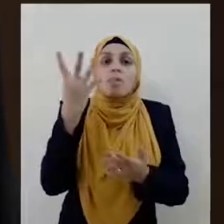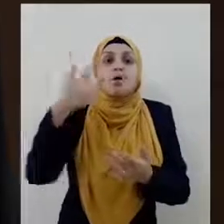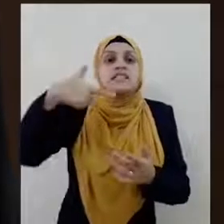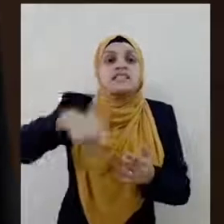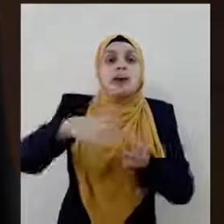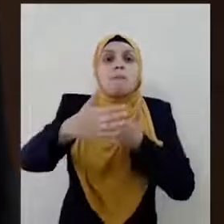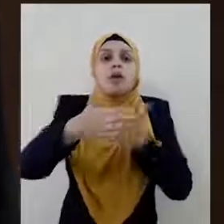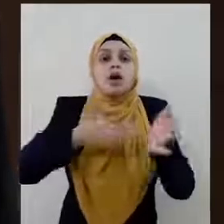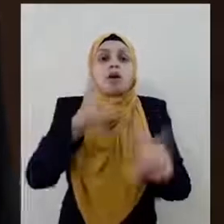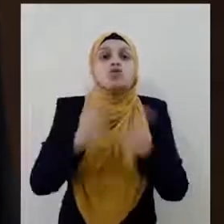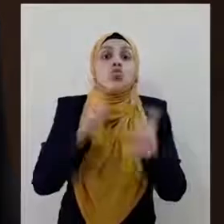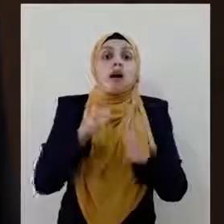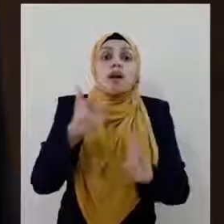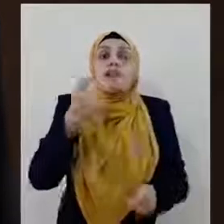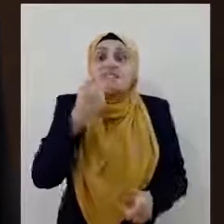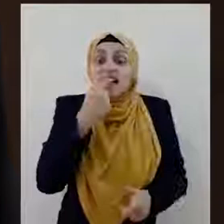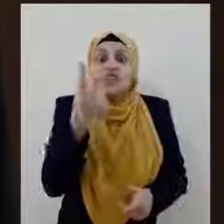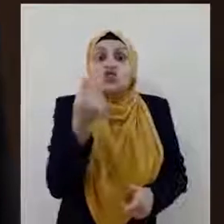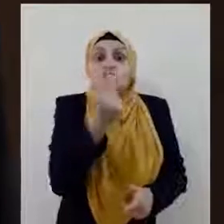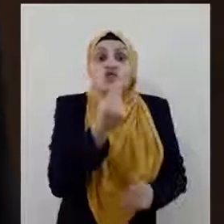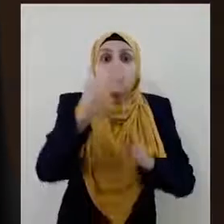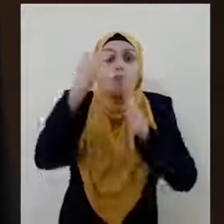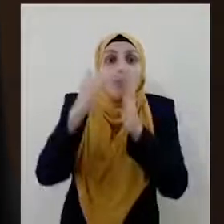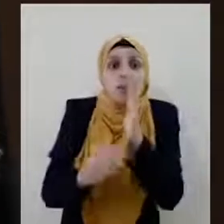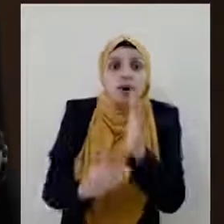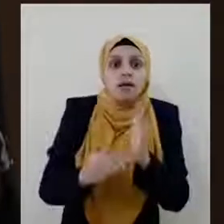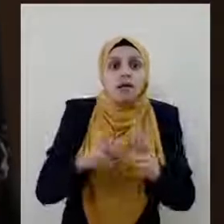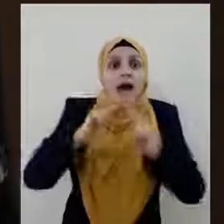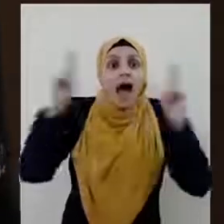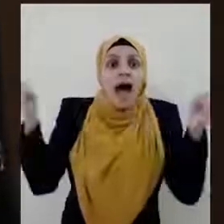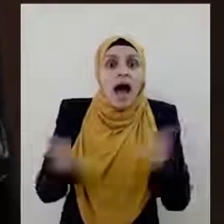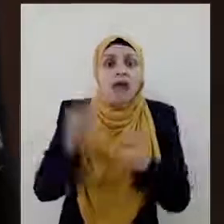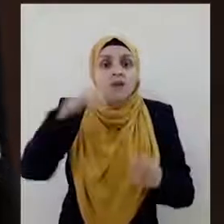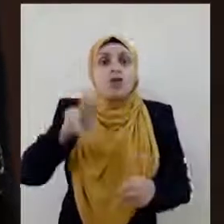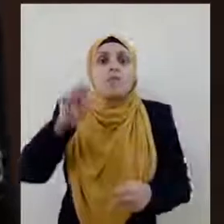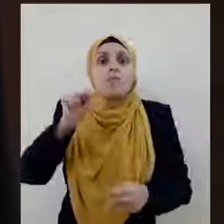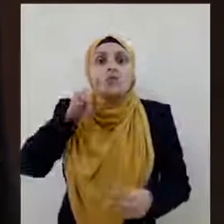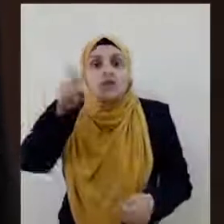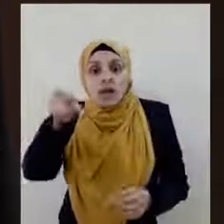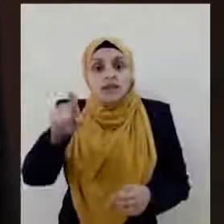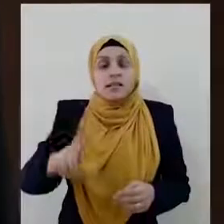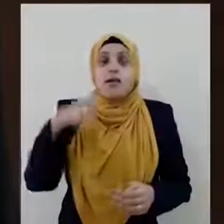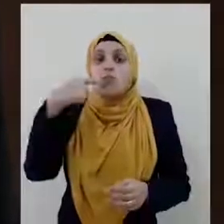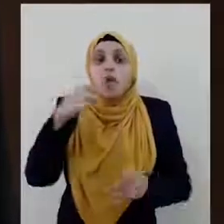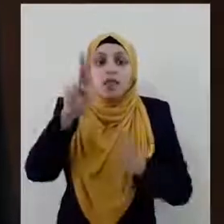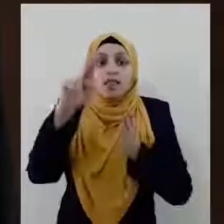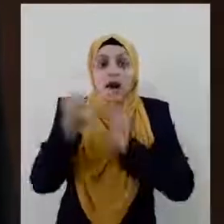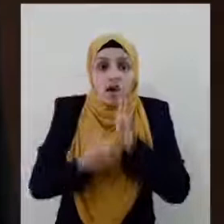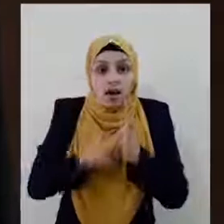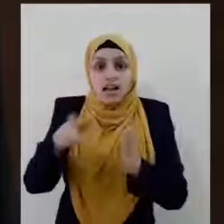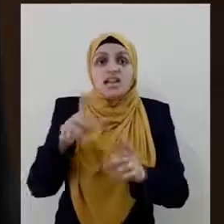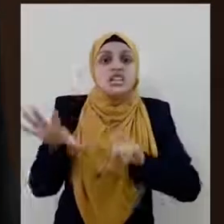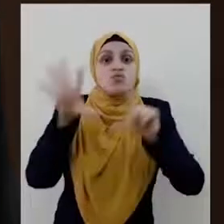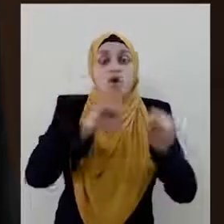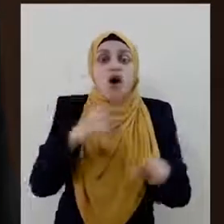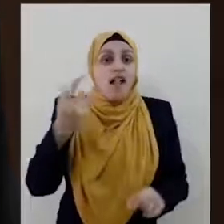تتراوح من 64 مليار دولار في 2020. العالم النهاردة أو منظمة الأمم المتحدة الأنكتاد قالت